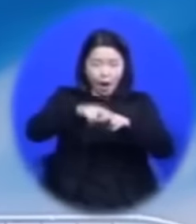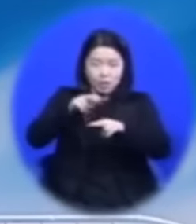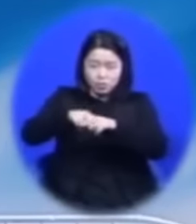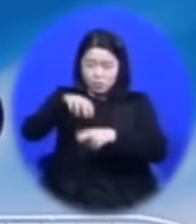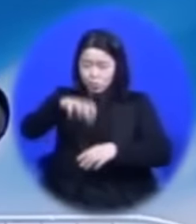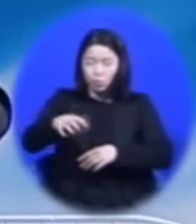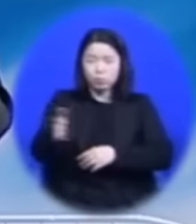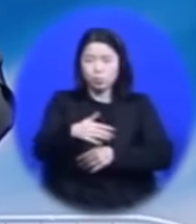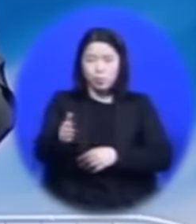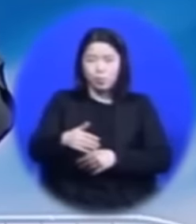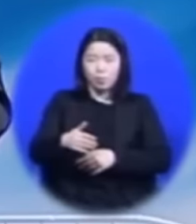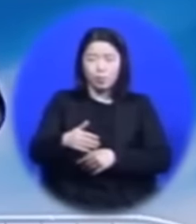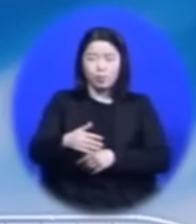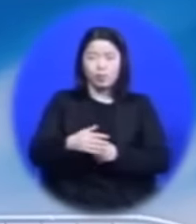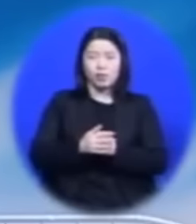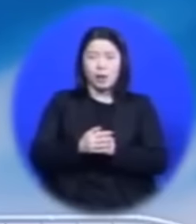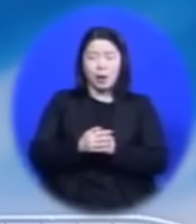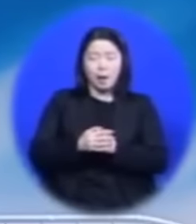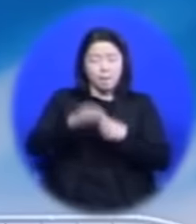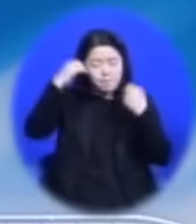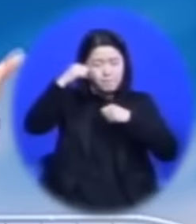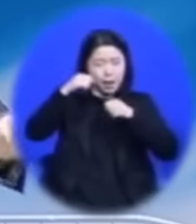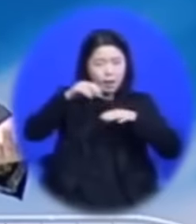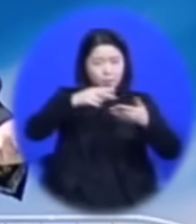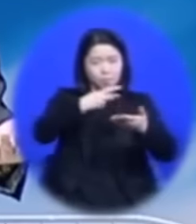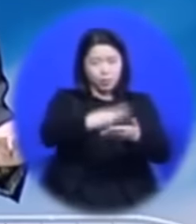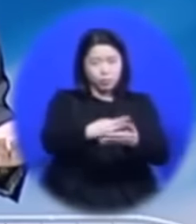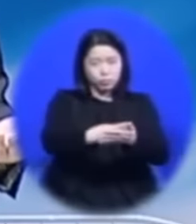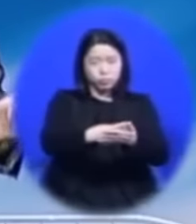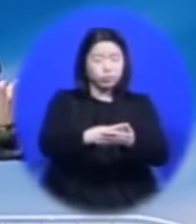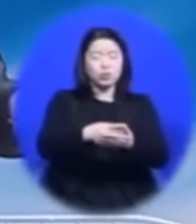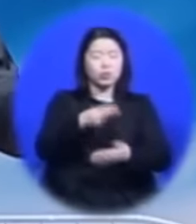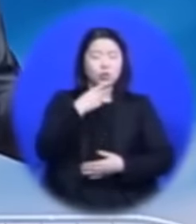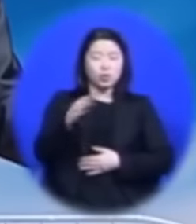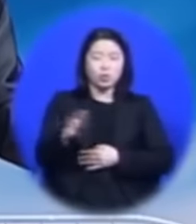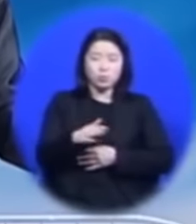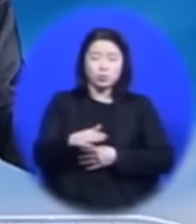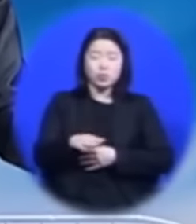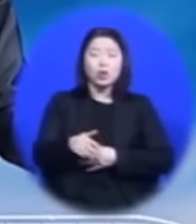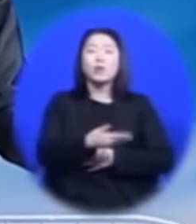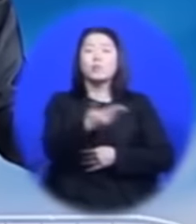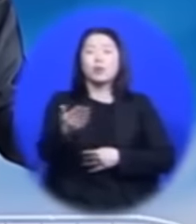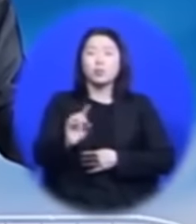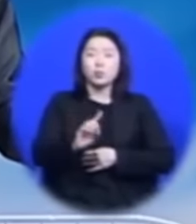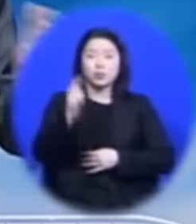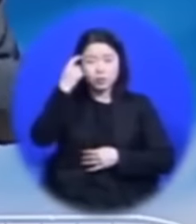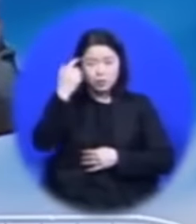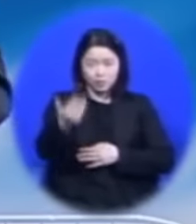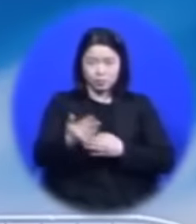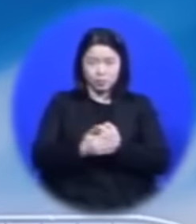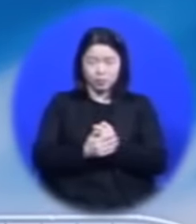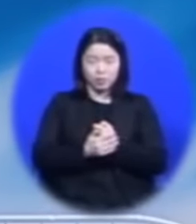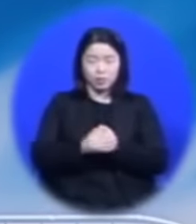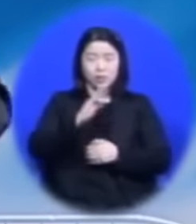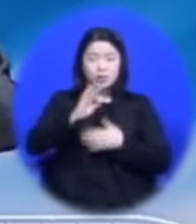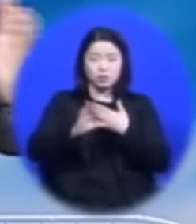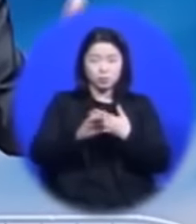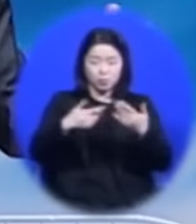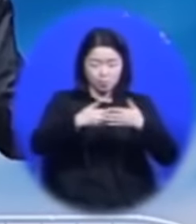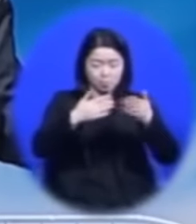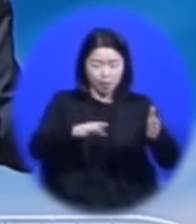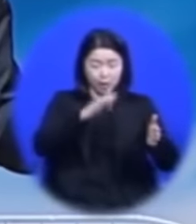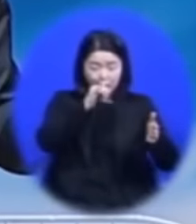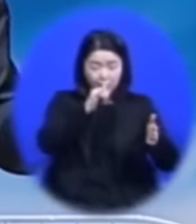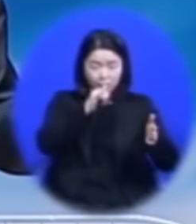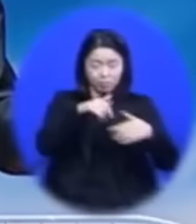자리가 없어요. 발 뻗고 누울 자리가 없어요. 그러면 여러분 어떻게 하세요? 그러면 방에 있는 거 다